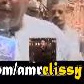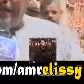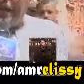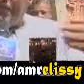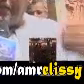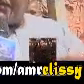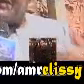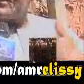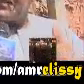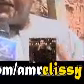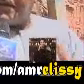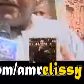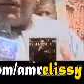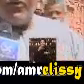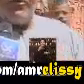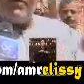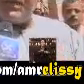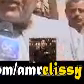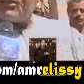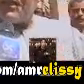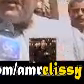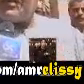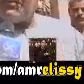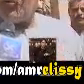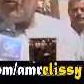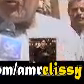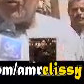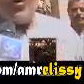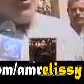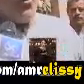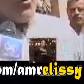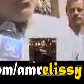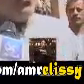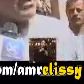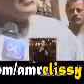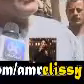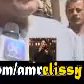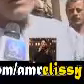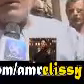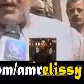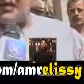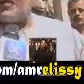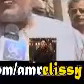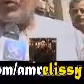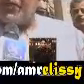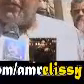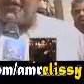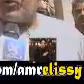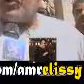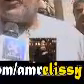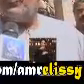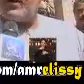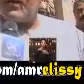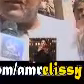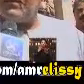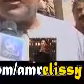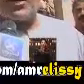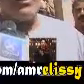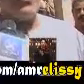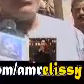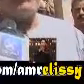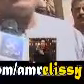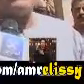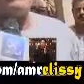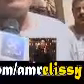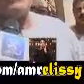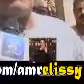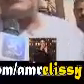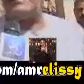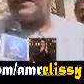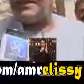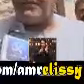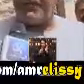يافطة من مجلس القرية ومن مجلس مدينة دمنهور، وعديد من المرات رحنا المسؤولين وقدمنا شكاوى وعملنا جميع البدع ما فيش